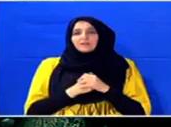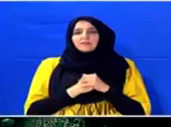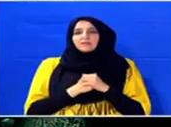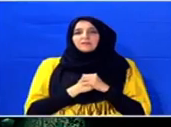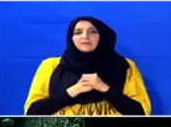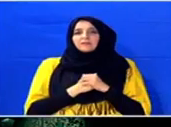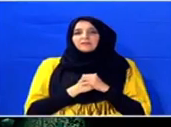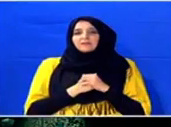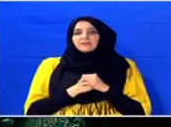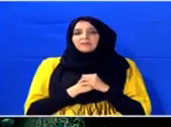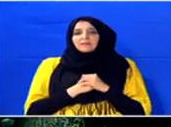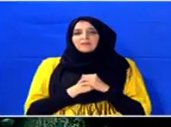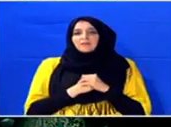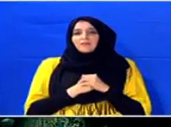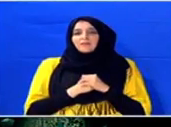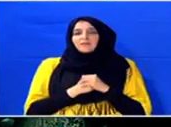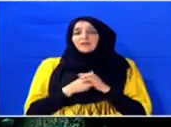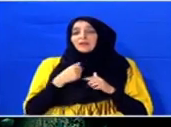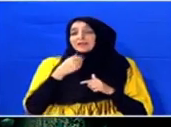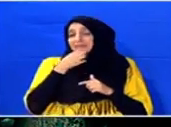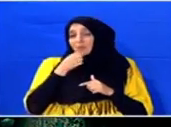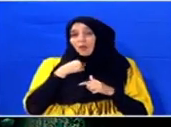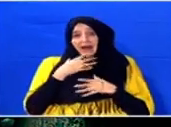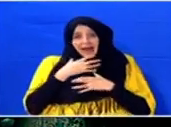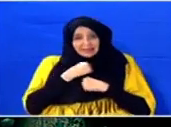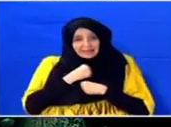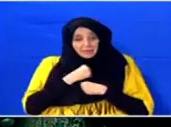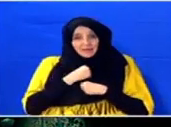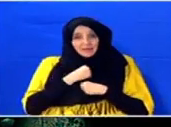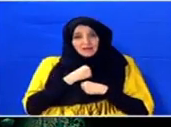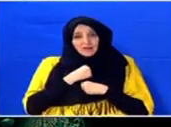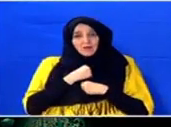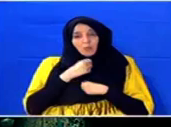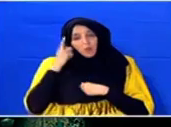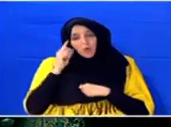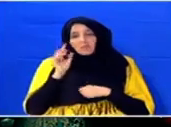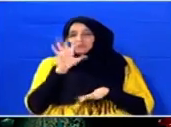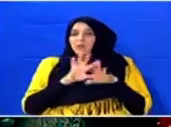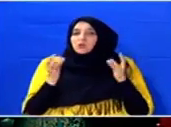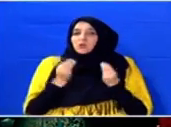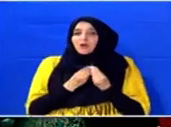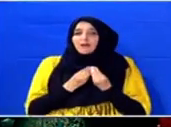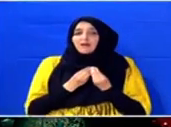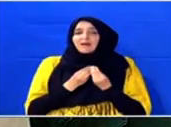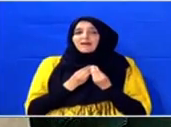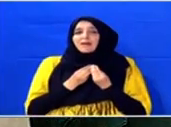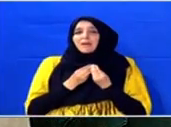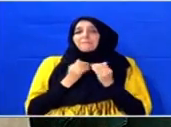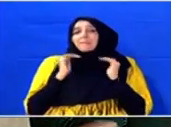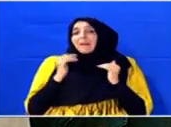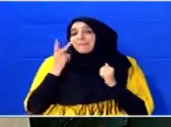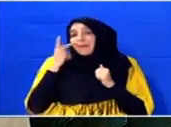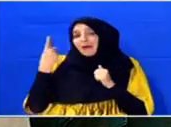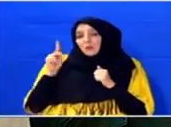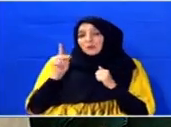زوجته هل اقبل الصلح بحضور عم الزوجه رغم معارضه والدي دكتور سعيد